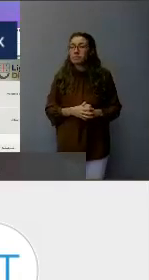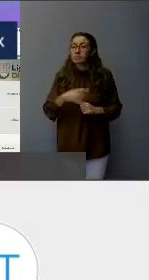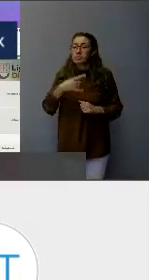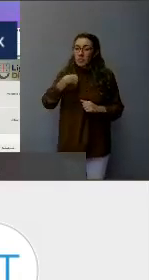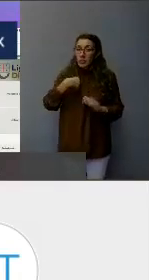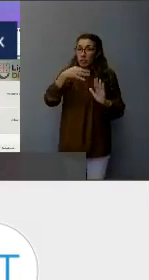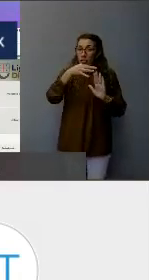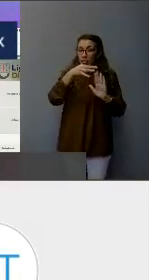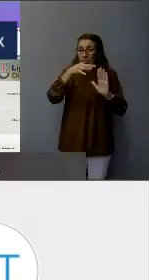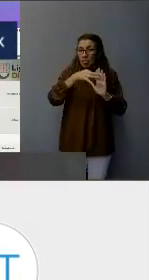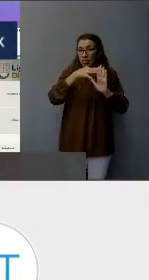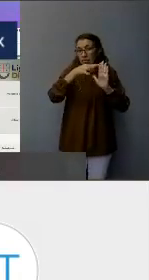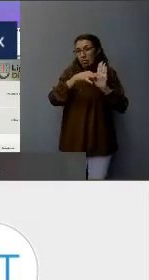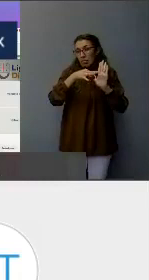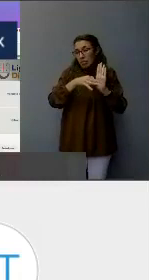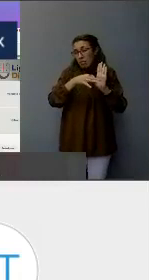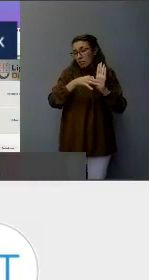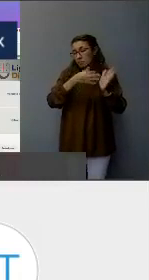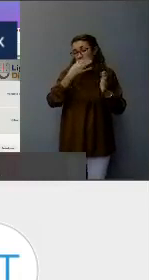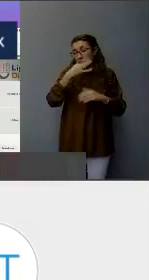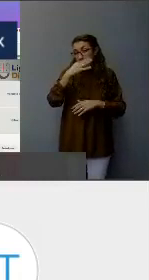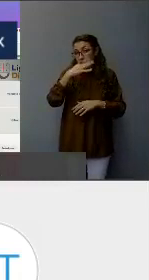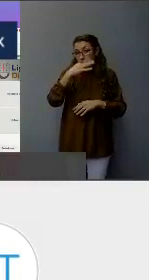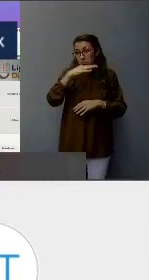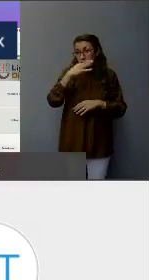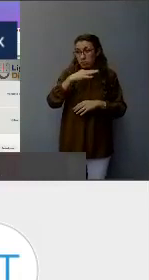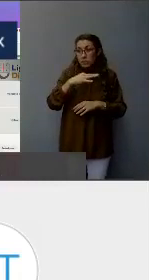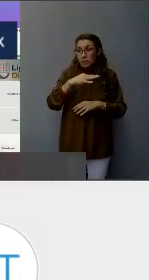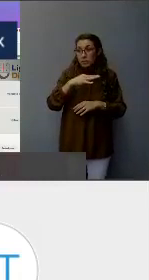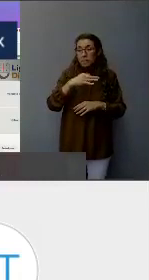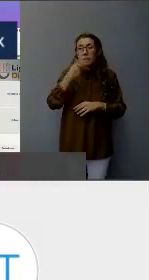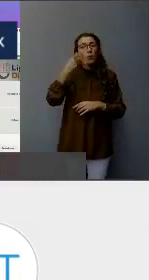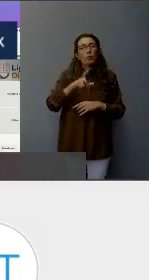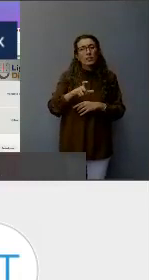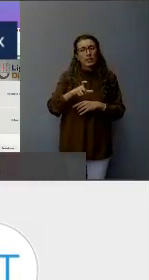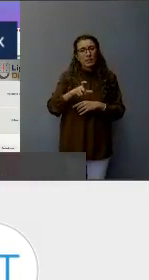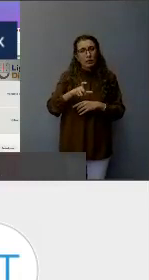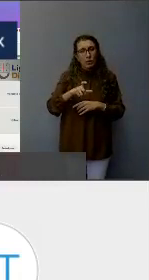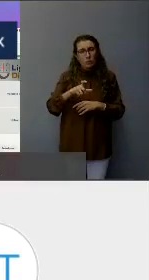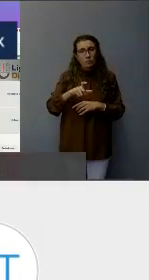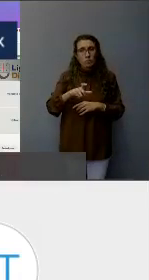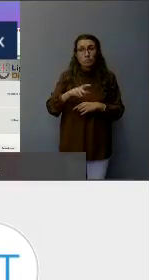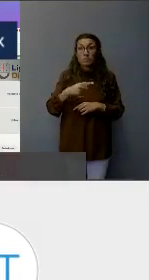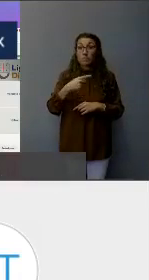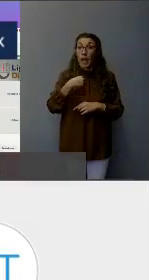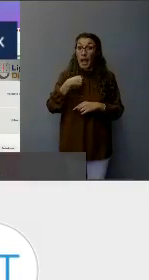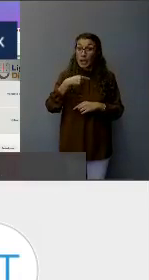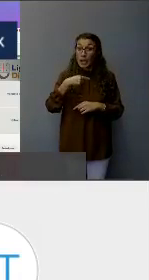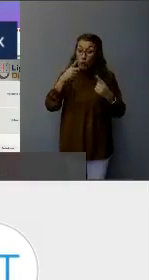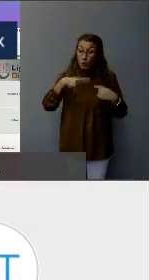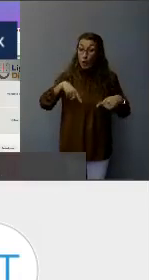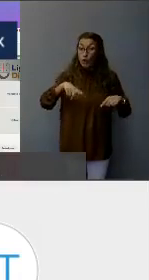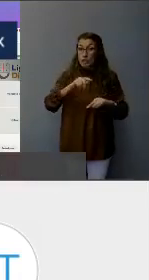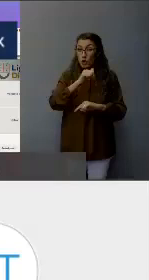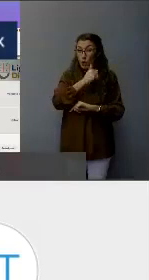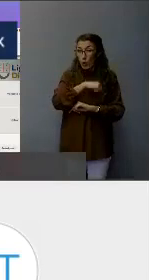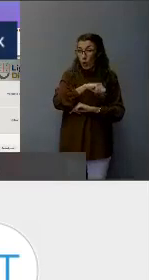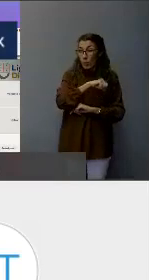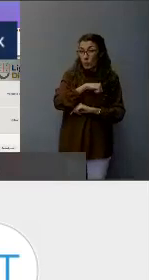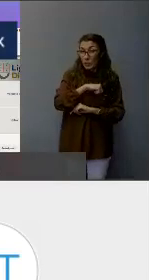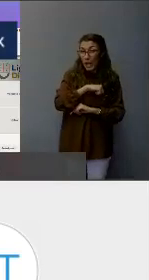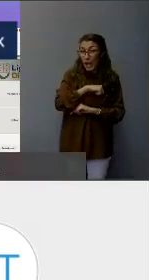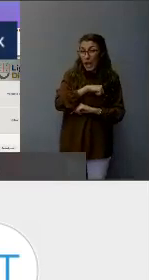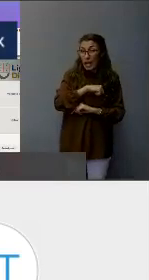punto considerato colleghi che io sono in consiglio comunale a partire la giunta